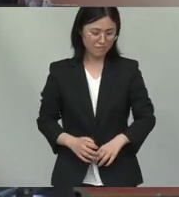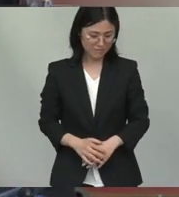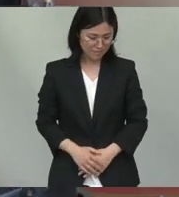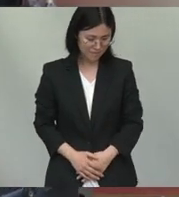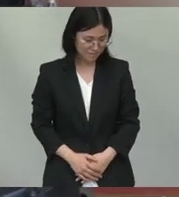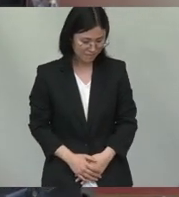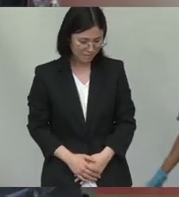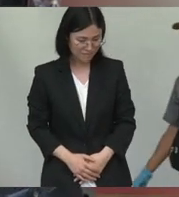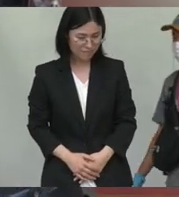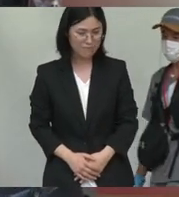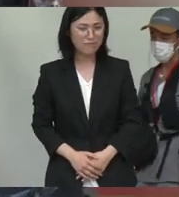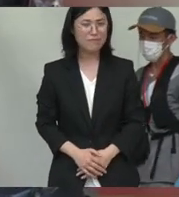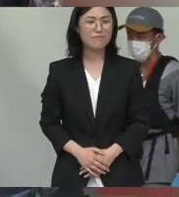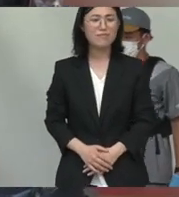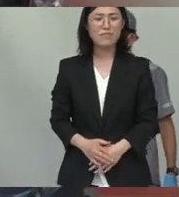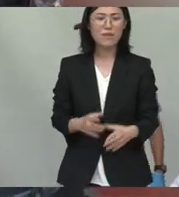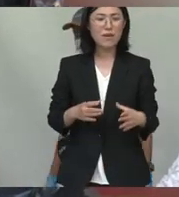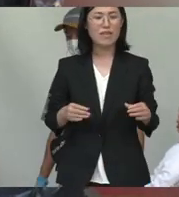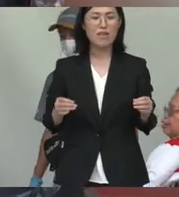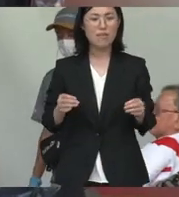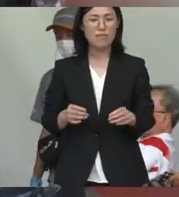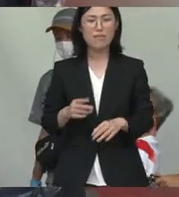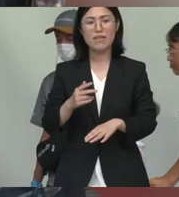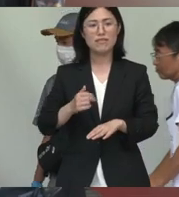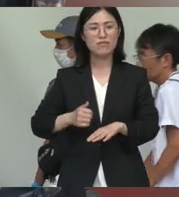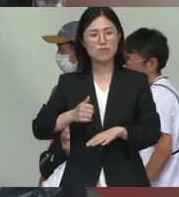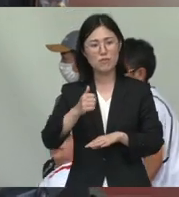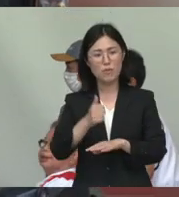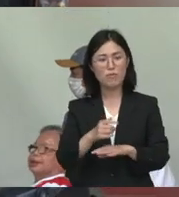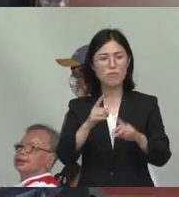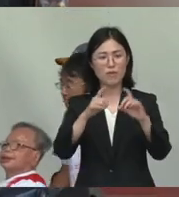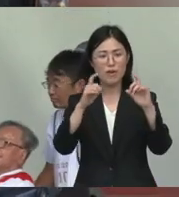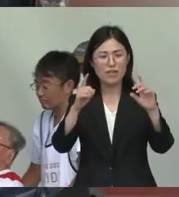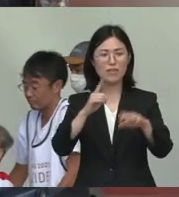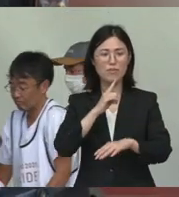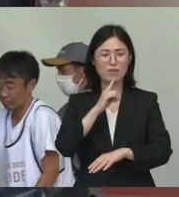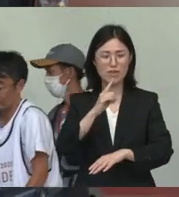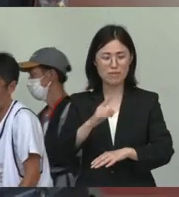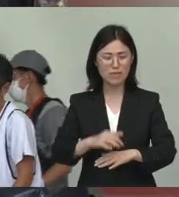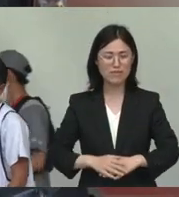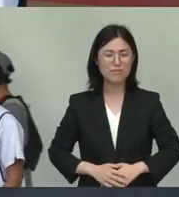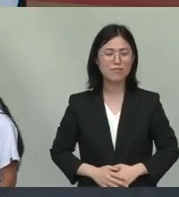山市長渡辺隆よりご挨拶をさせていただきます。